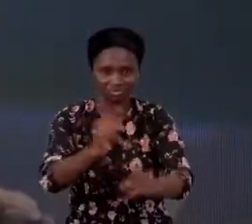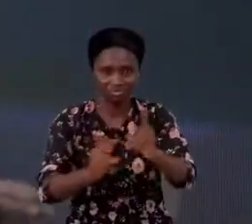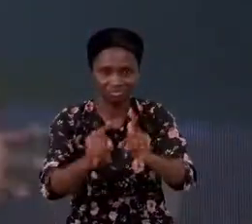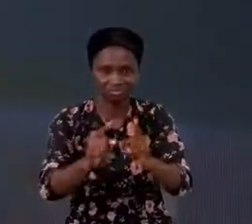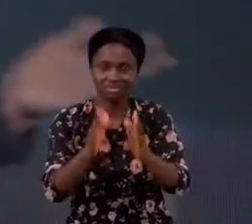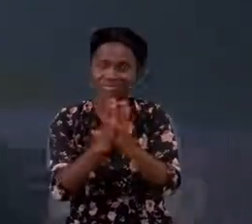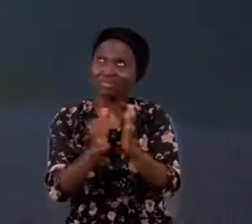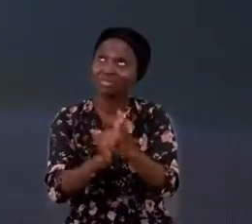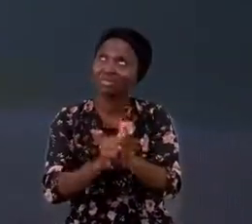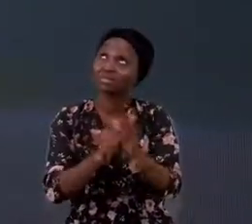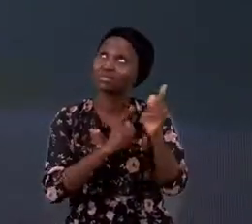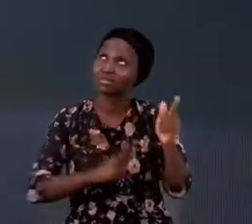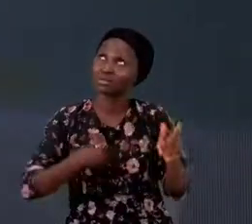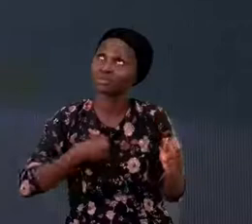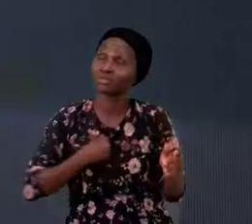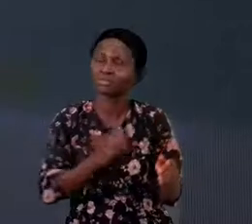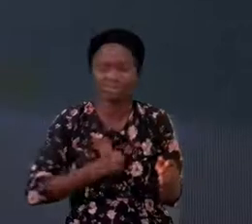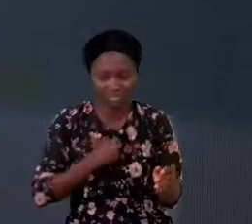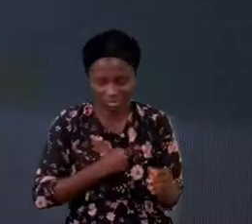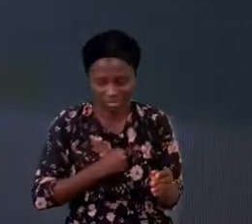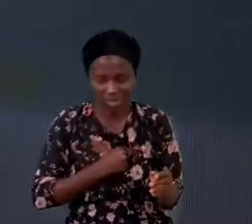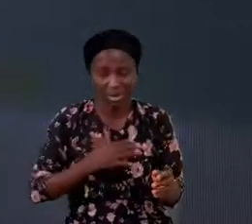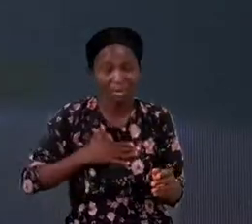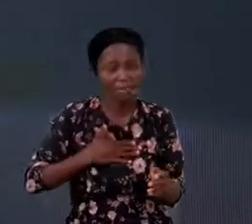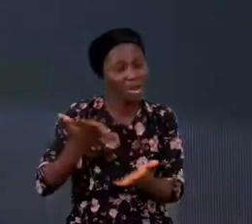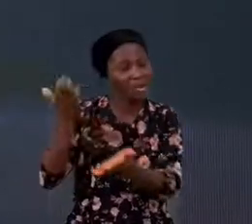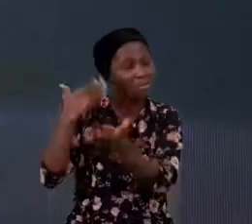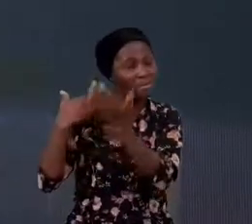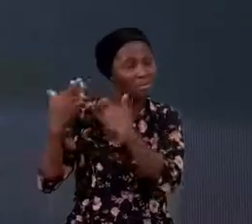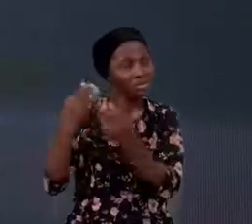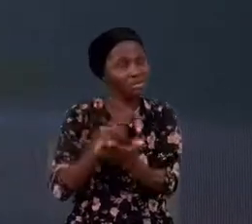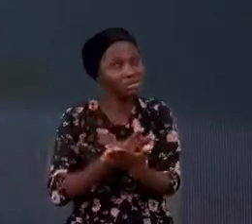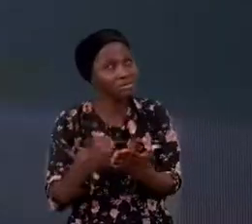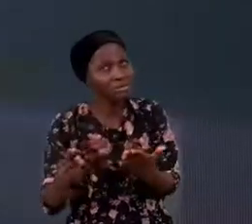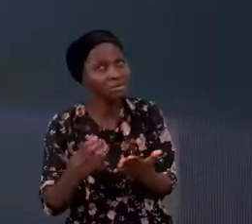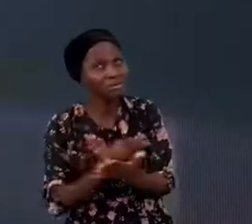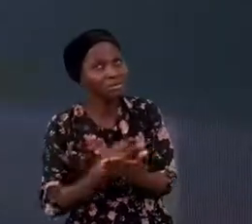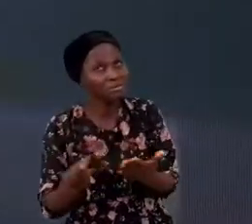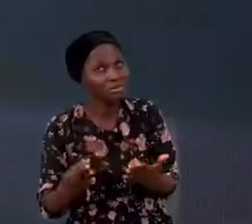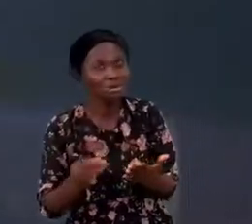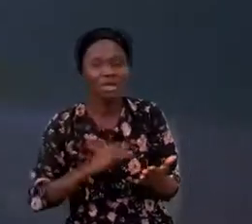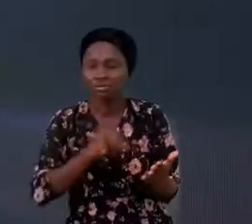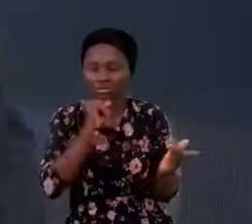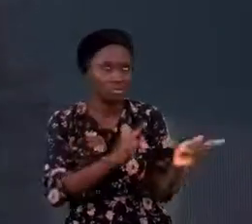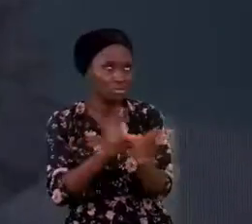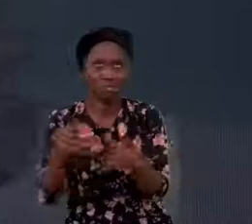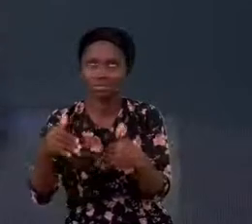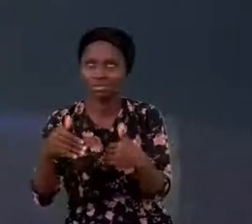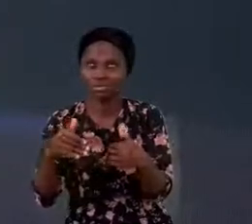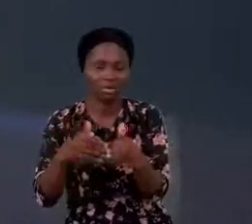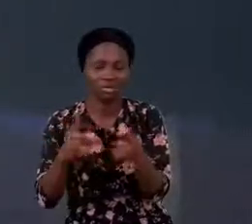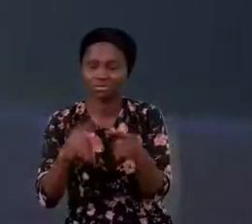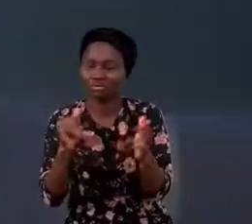Purifie-moi, pardonne-moi, change ma vie. Change ma vie, transforme ma vie. Qu'il